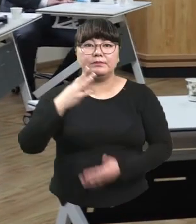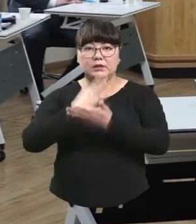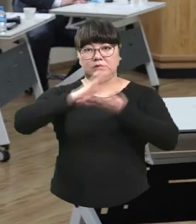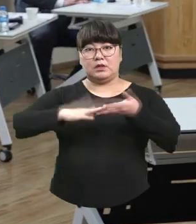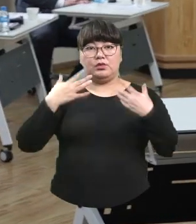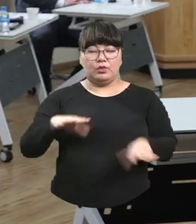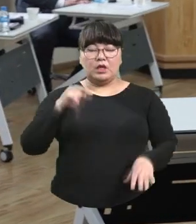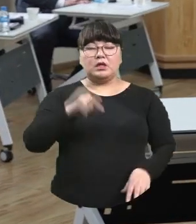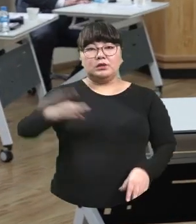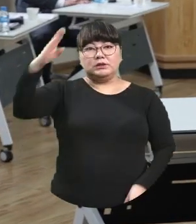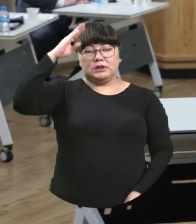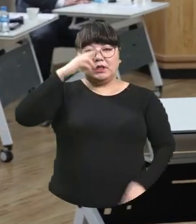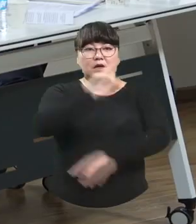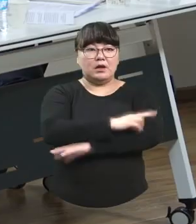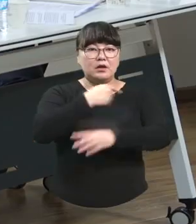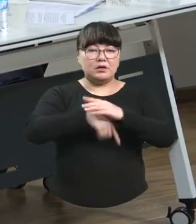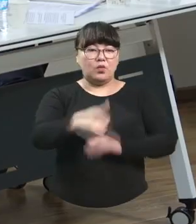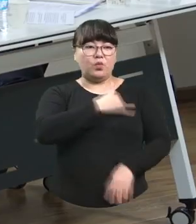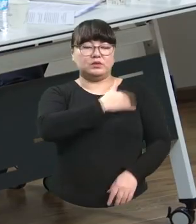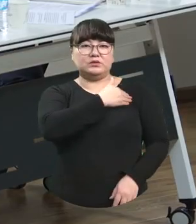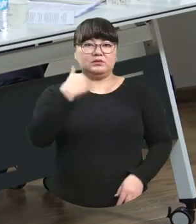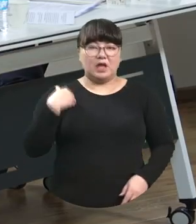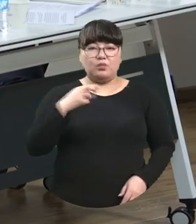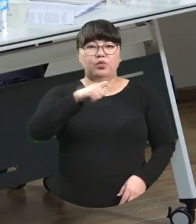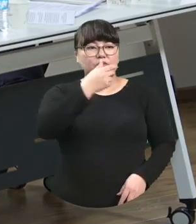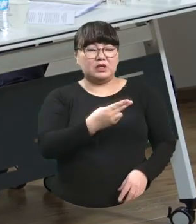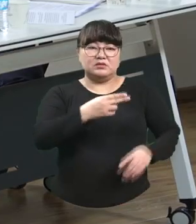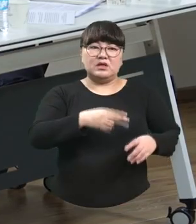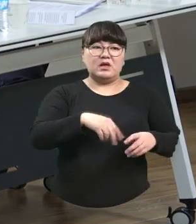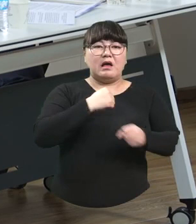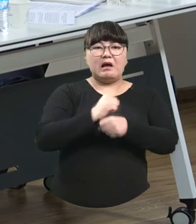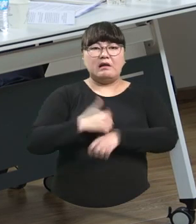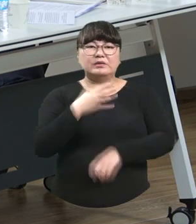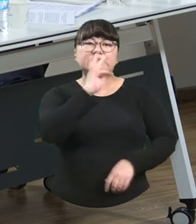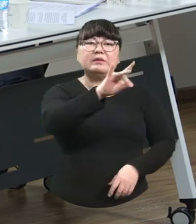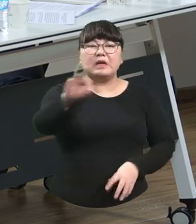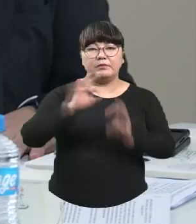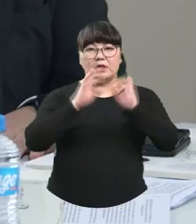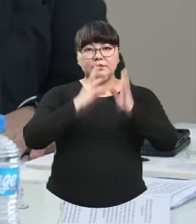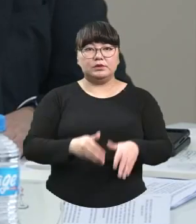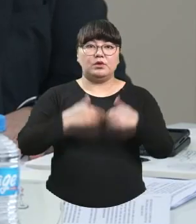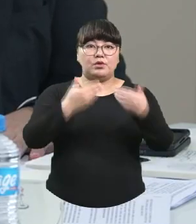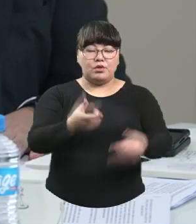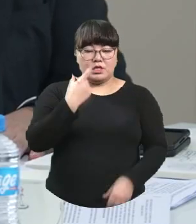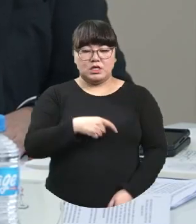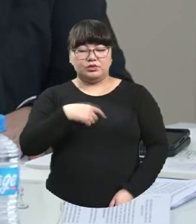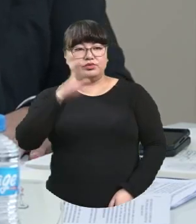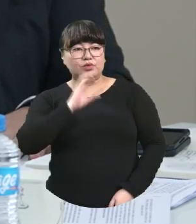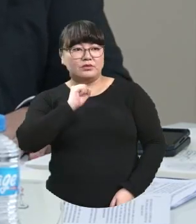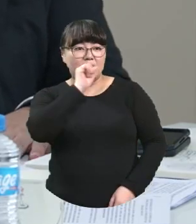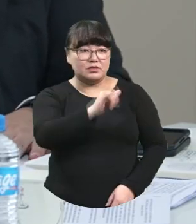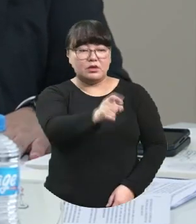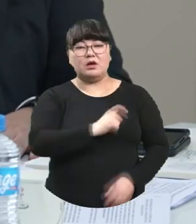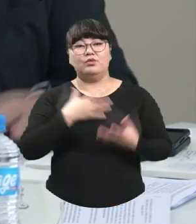байдлаа танилцлаа. Энэ үеэр цэргийн ангийн удирдлагууд бүтэц чиг үүрэг үйл ажиллагааныхаа талаар дэлгэрэнгүй мэдээлэл өгч гишүүдийн